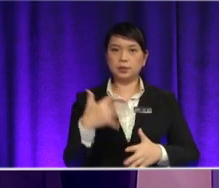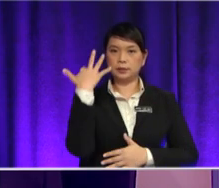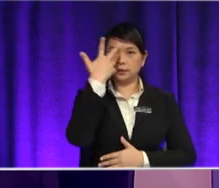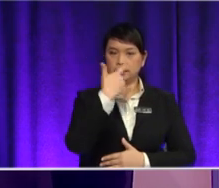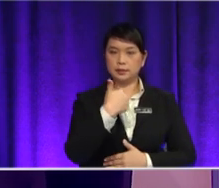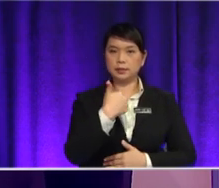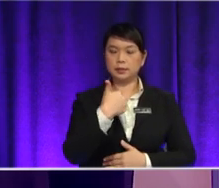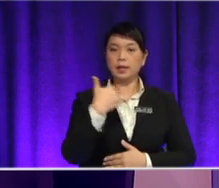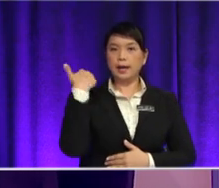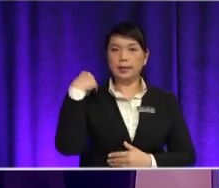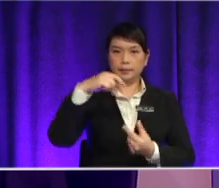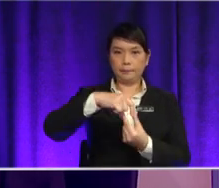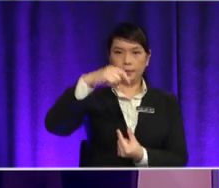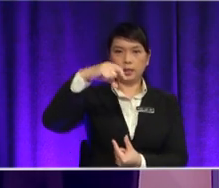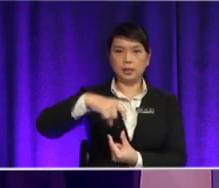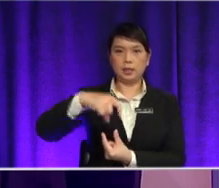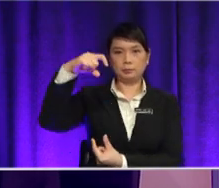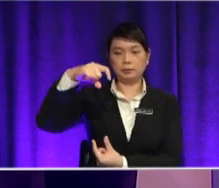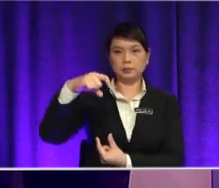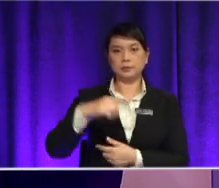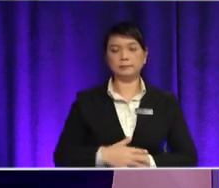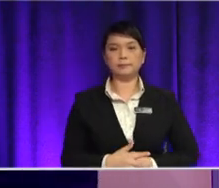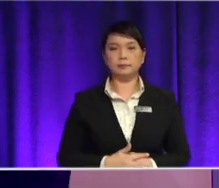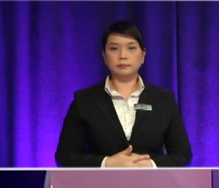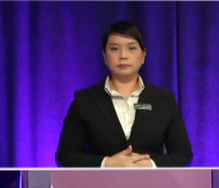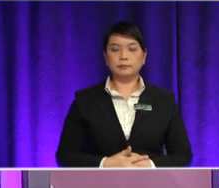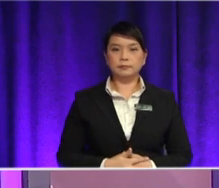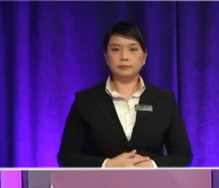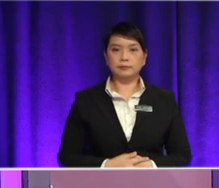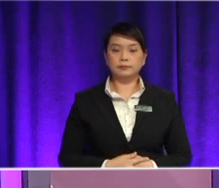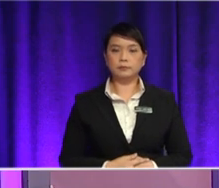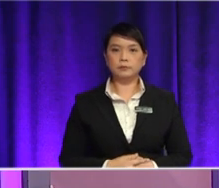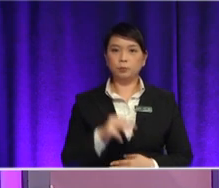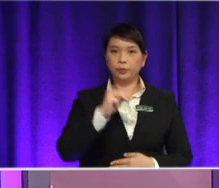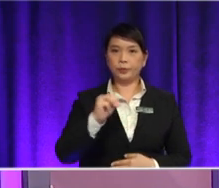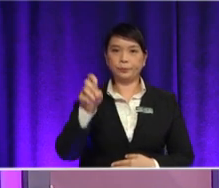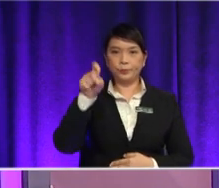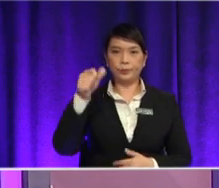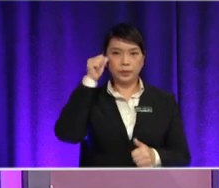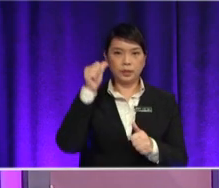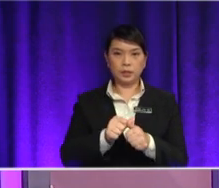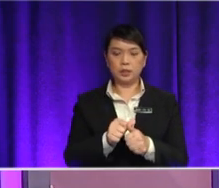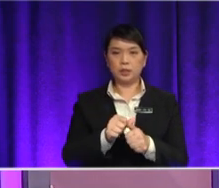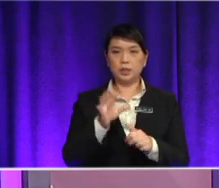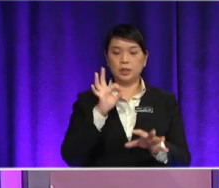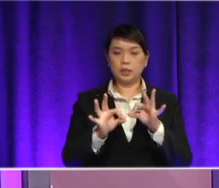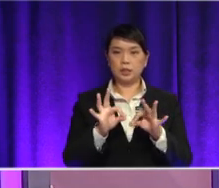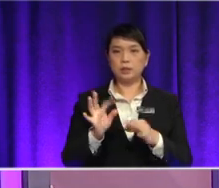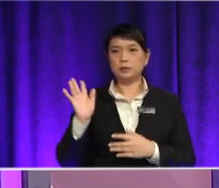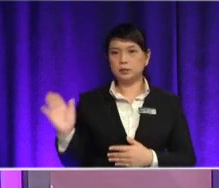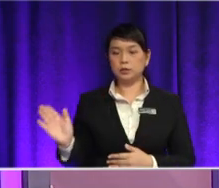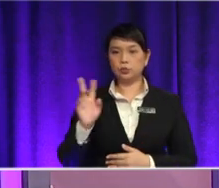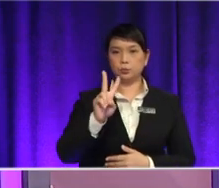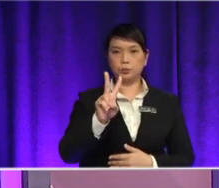dan bersebelahan. Itulah syarat graf histogram. Dan murid kena ingat, kalau di sini